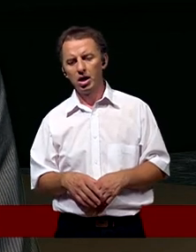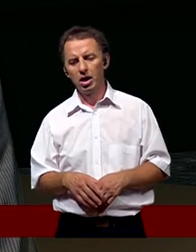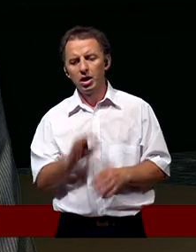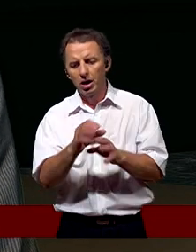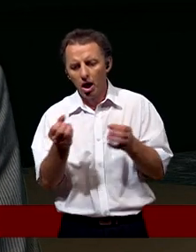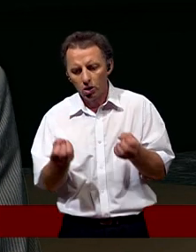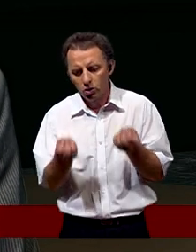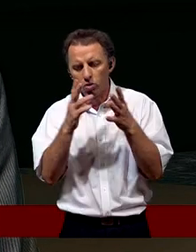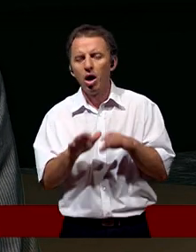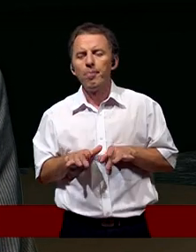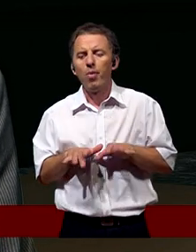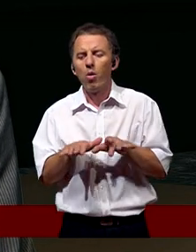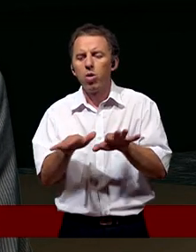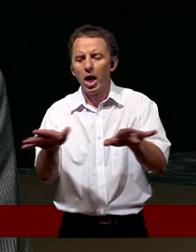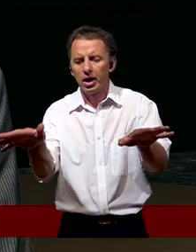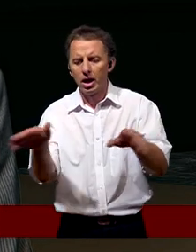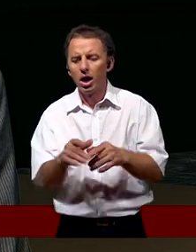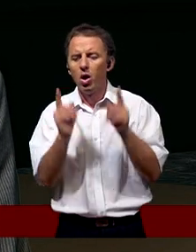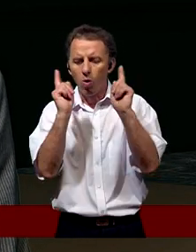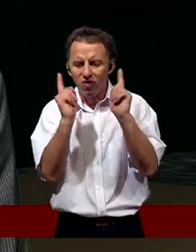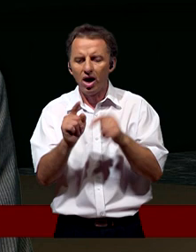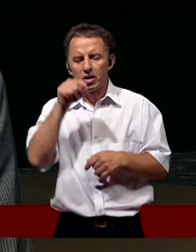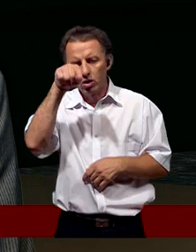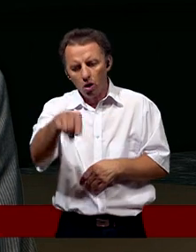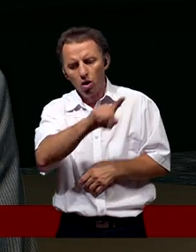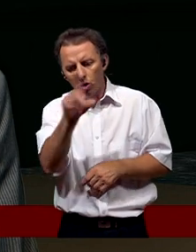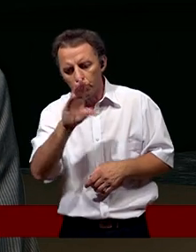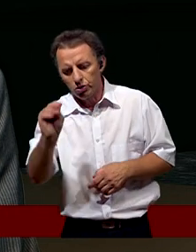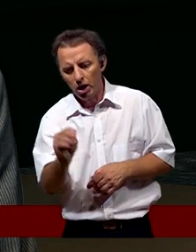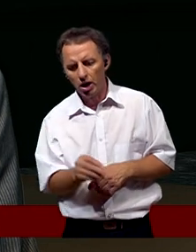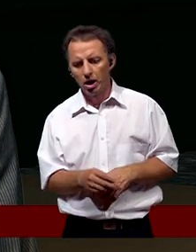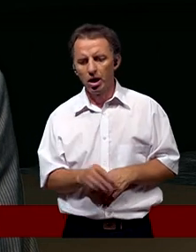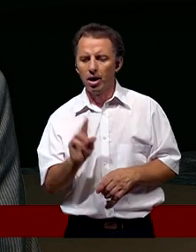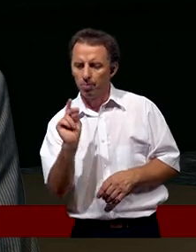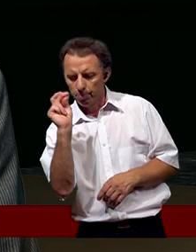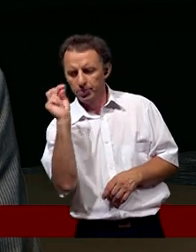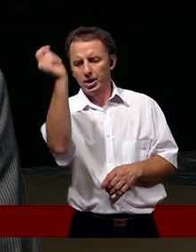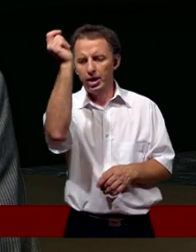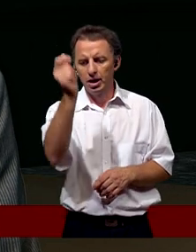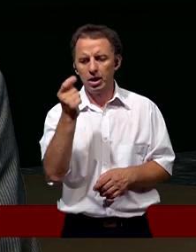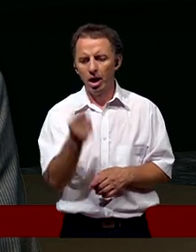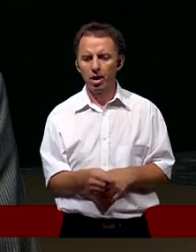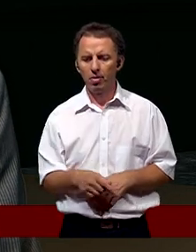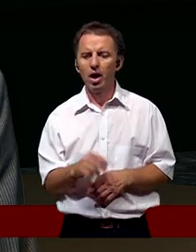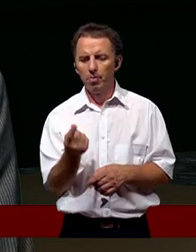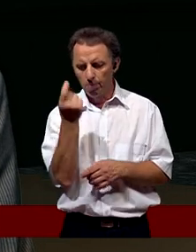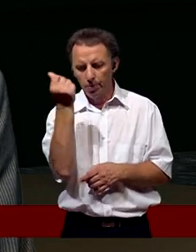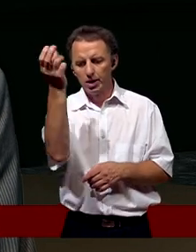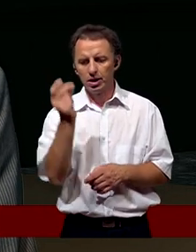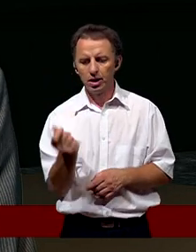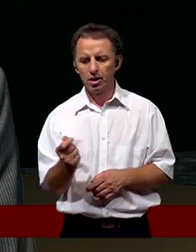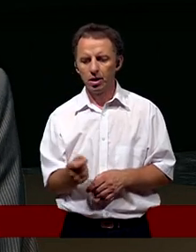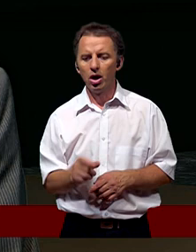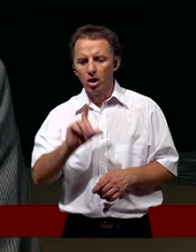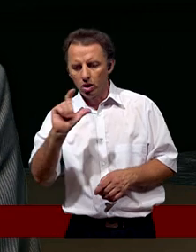Za cud tak popularnie się uważa to, co no, takie pstryknięcie palcem, palcami